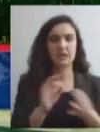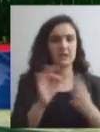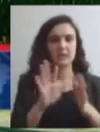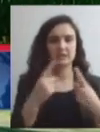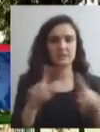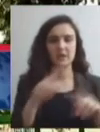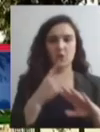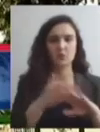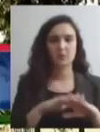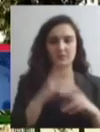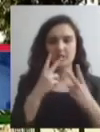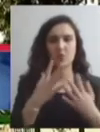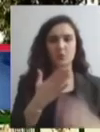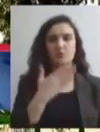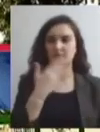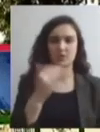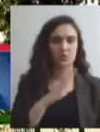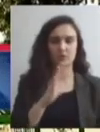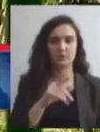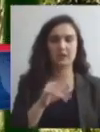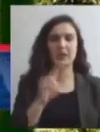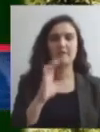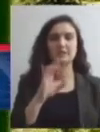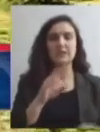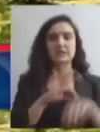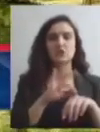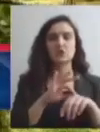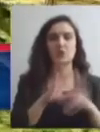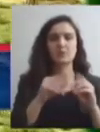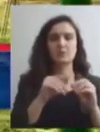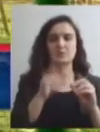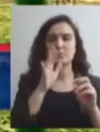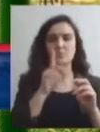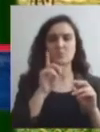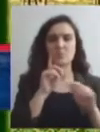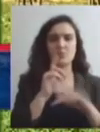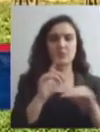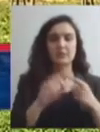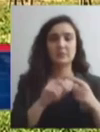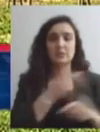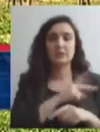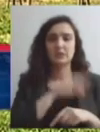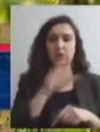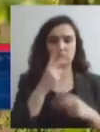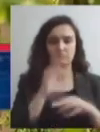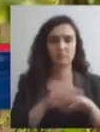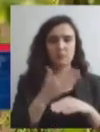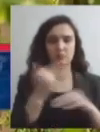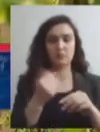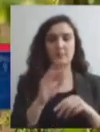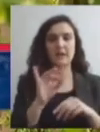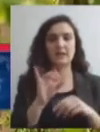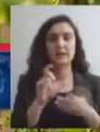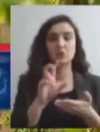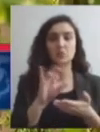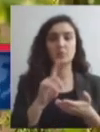და გამოხატულებას ადგილი არ ქონია. კავასაკის სინდრომი არასრულწლოვან პაციენტებს არ თბილისის ინფექციურ კლინიკაში გამოვლენიათ. მარინა იზუგბაიას